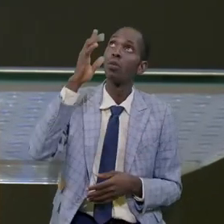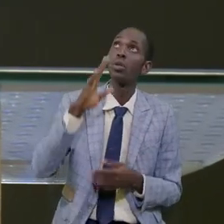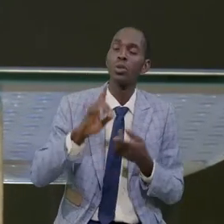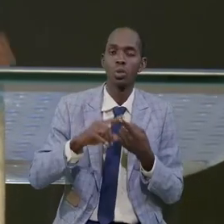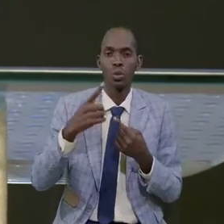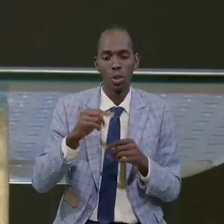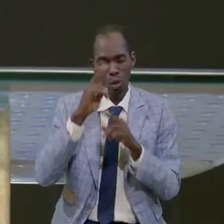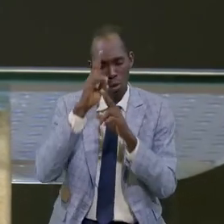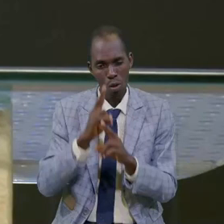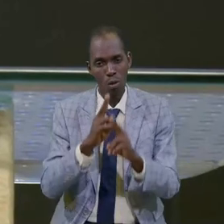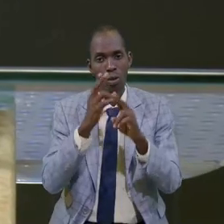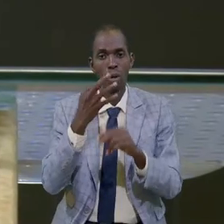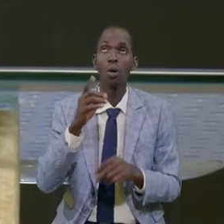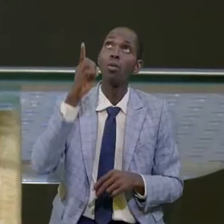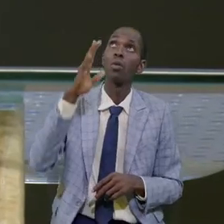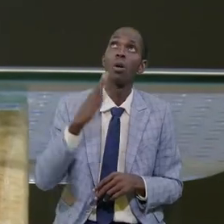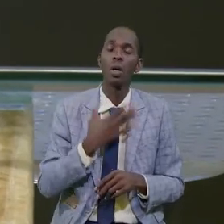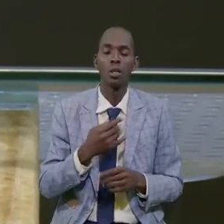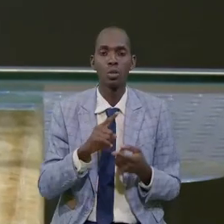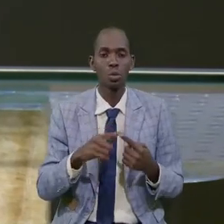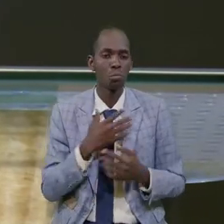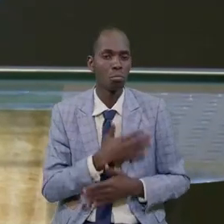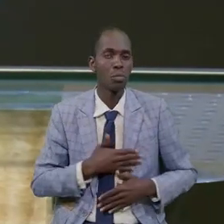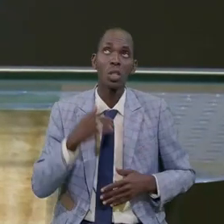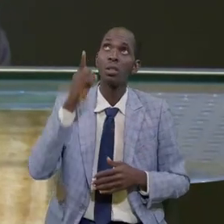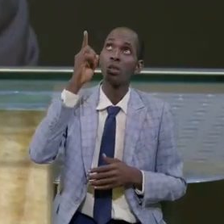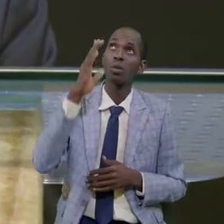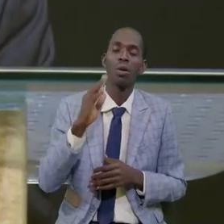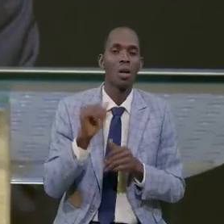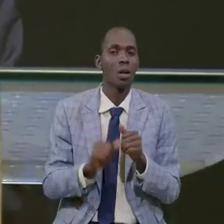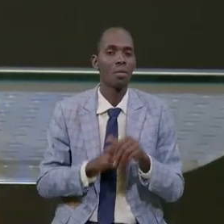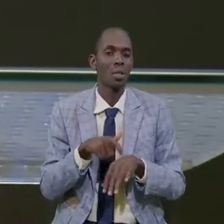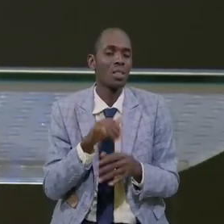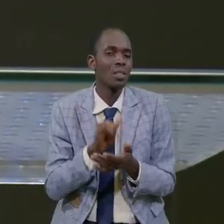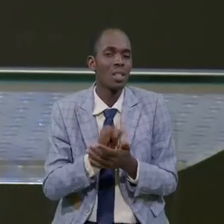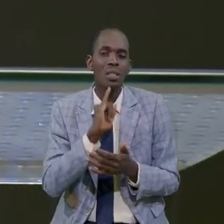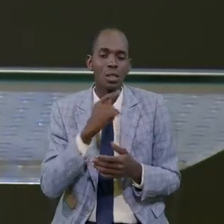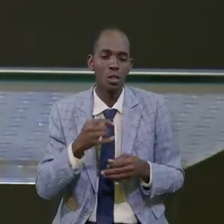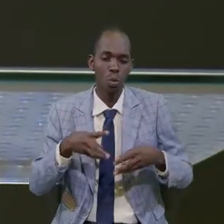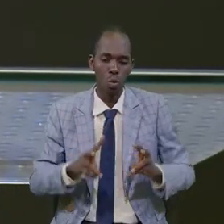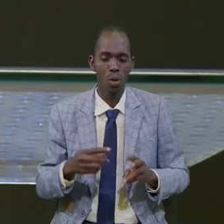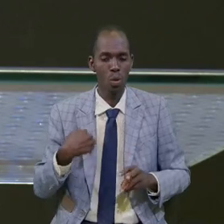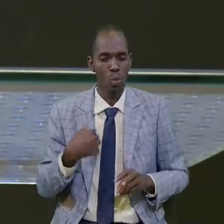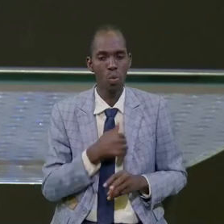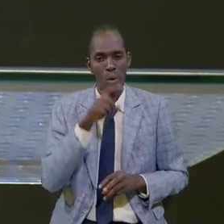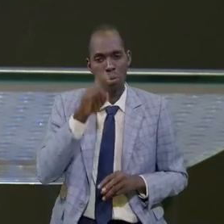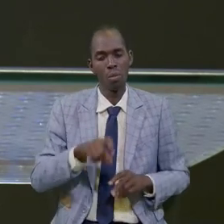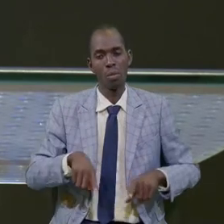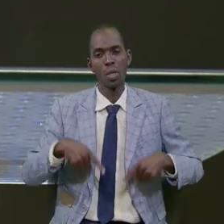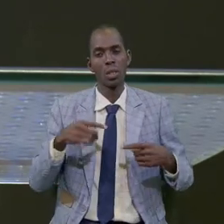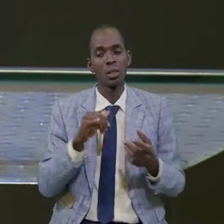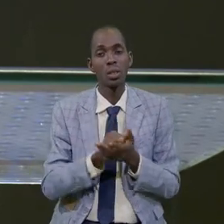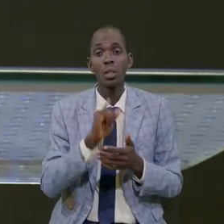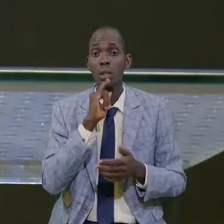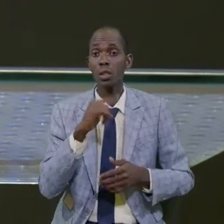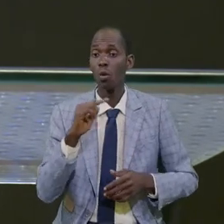l'honneur de Dieu et pour plaire au Seigneur à tout moment. C'est tel que nous devons vivre et c'est la seule